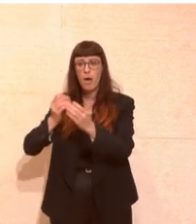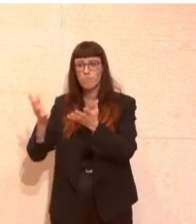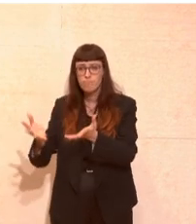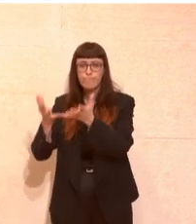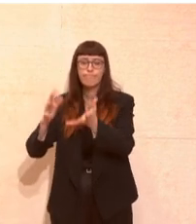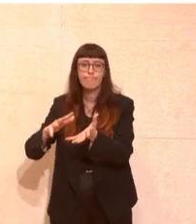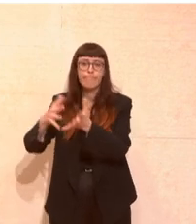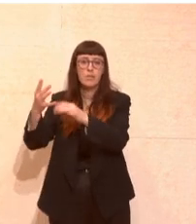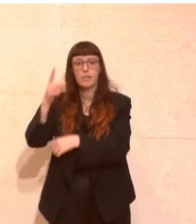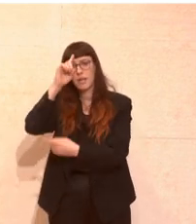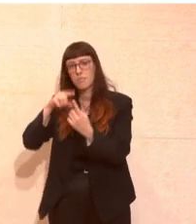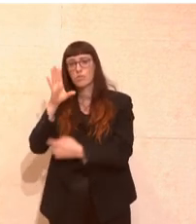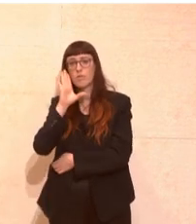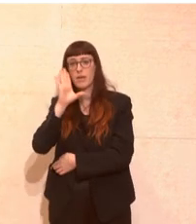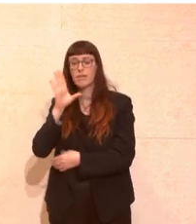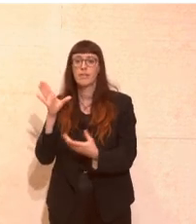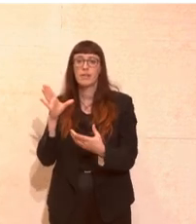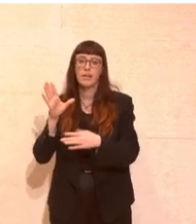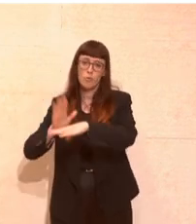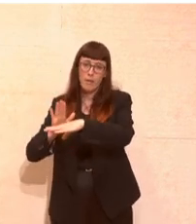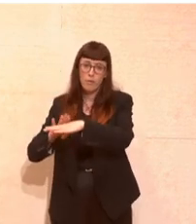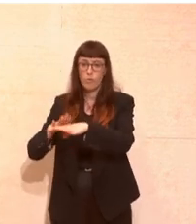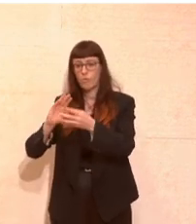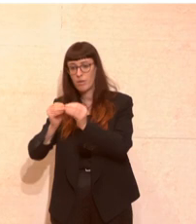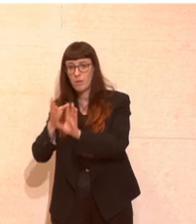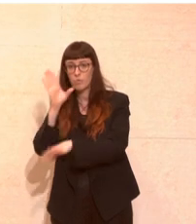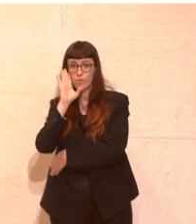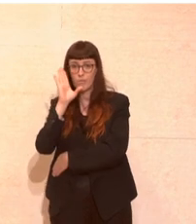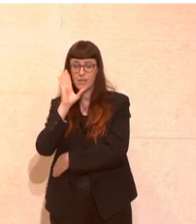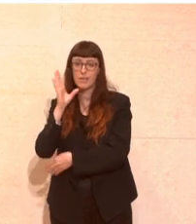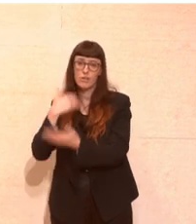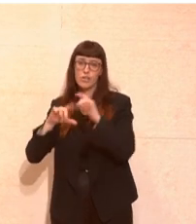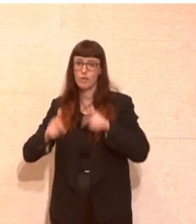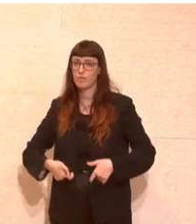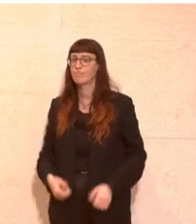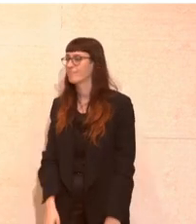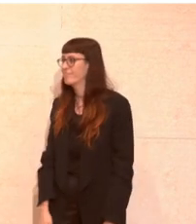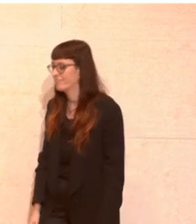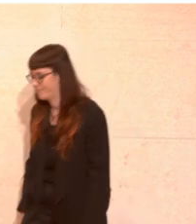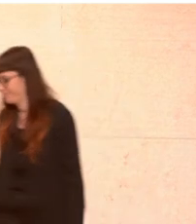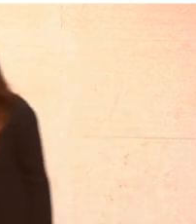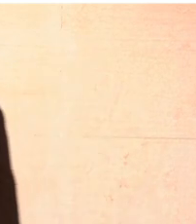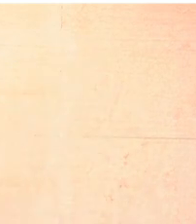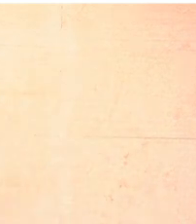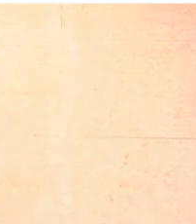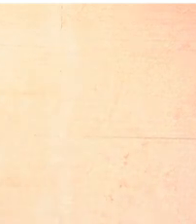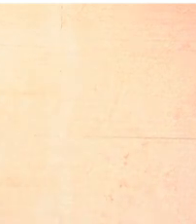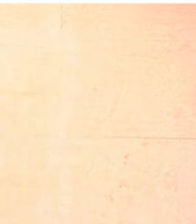le sommeil et donc de prévention des troubles du sommeil à l'école. Merci beaucoup.